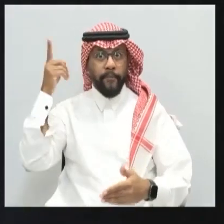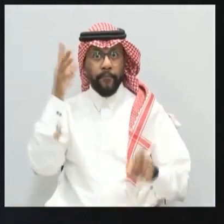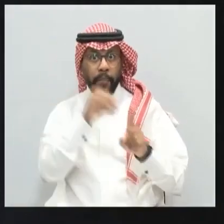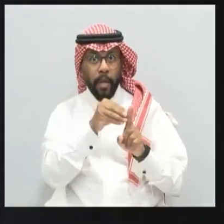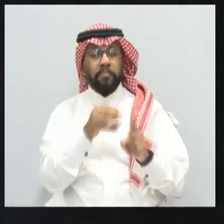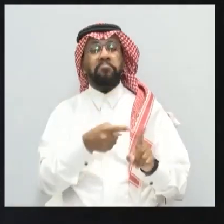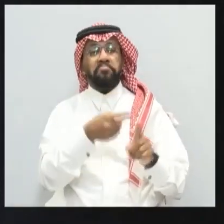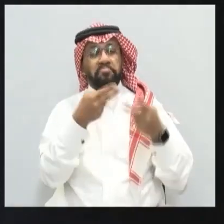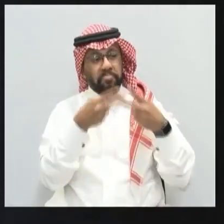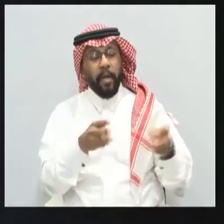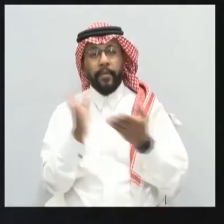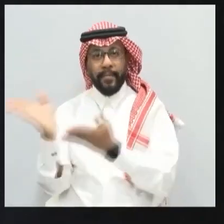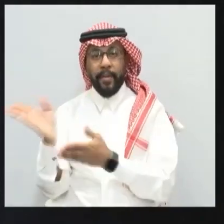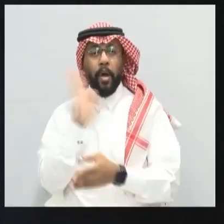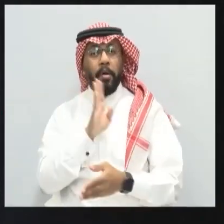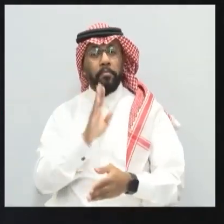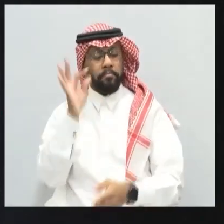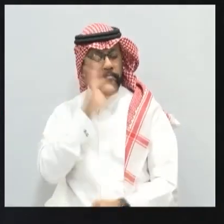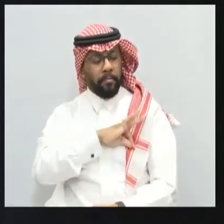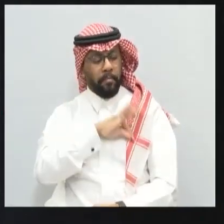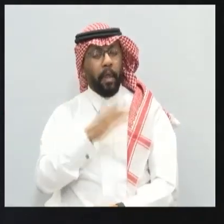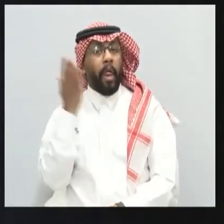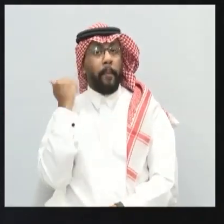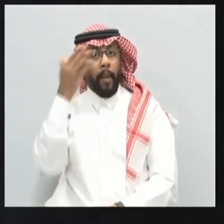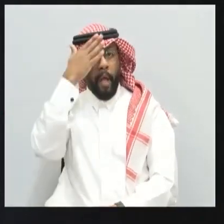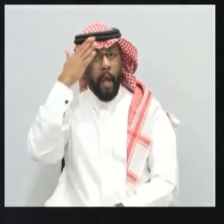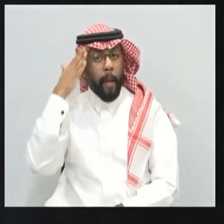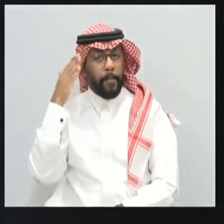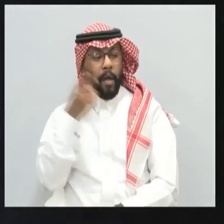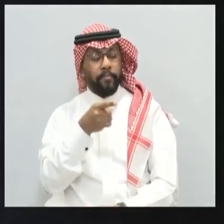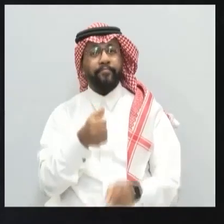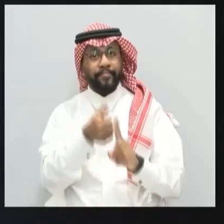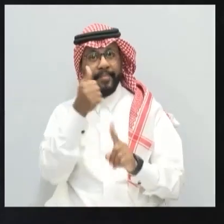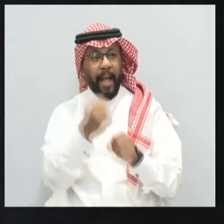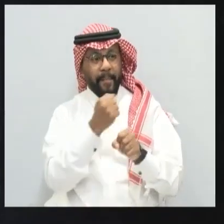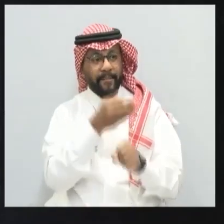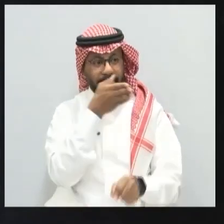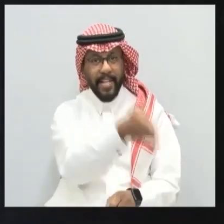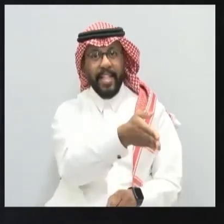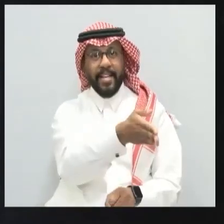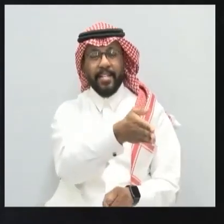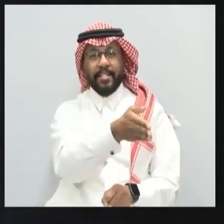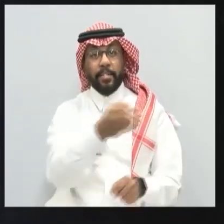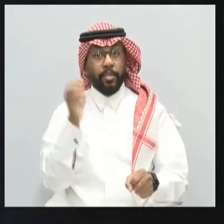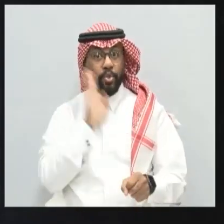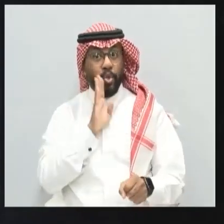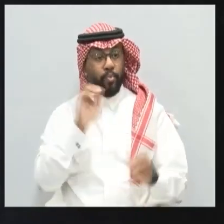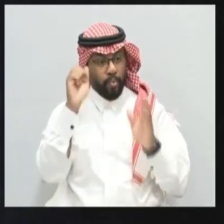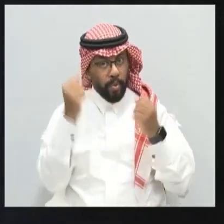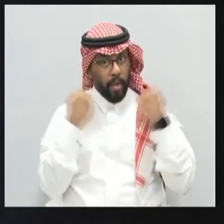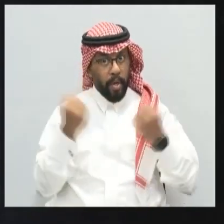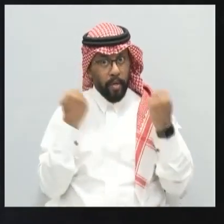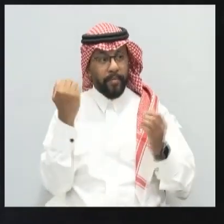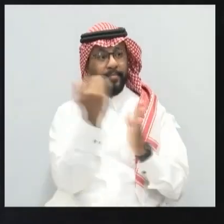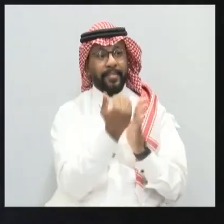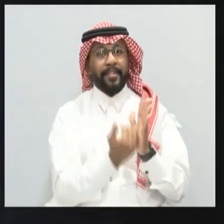ان يستفيد من تجاربه وخبراته السابقه في في يعني تطبيق في جهه العمل